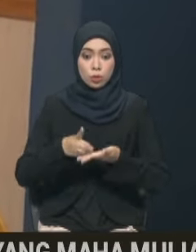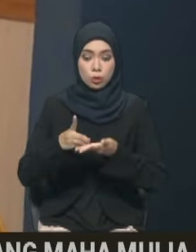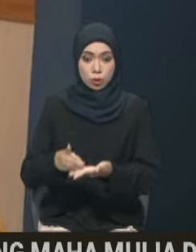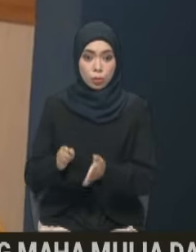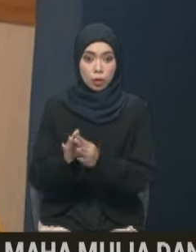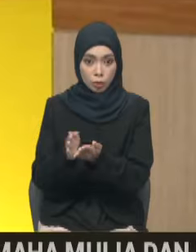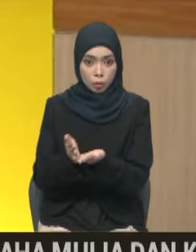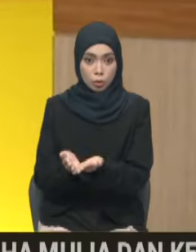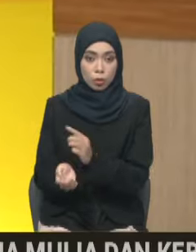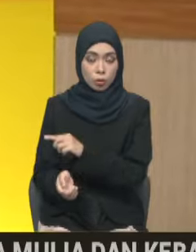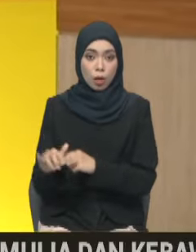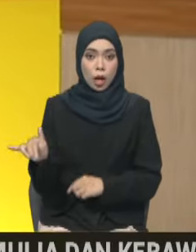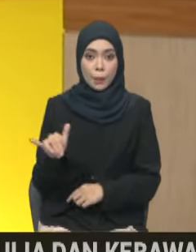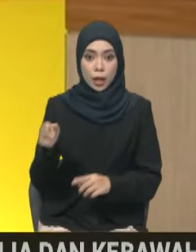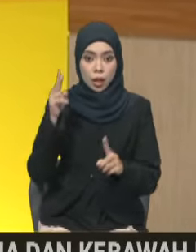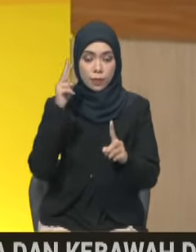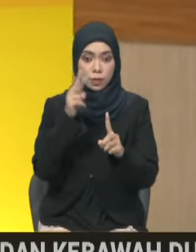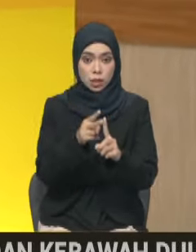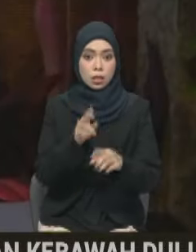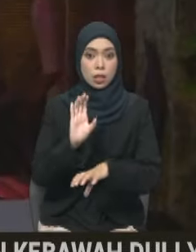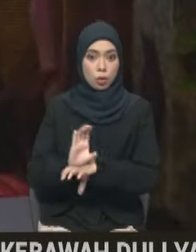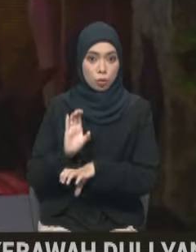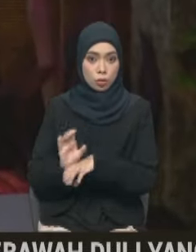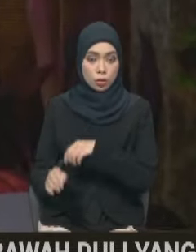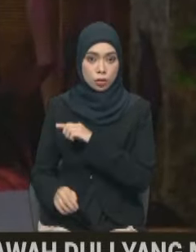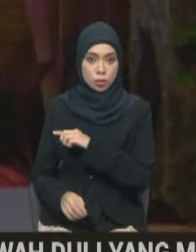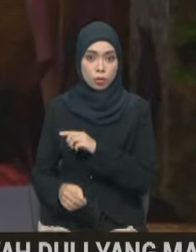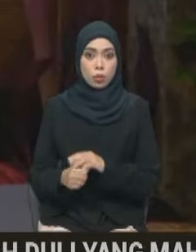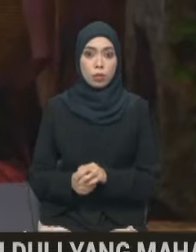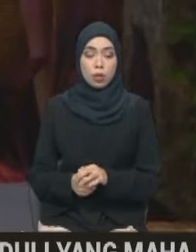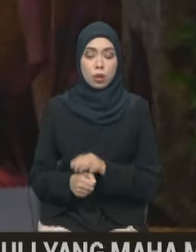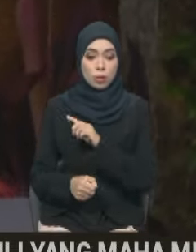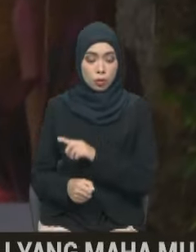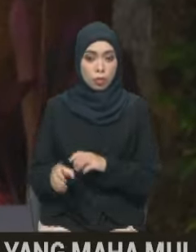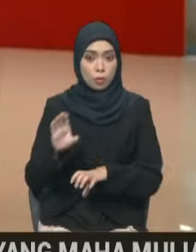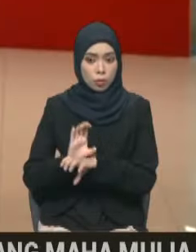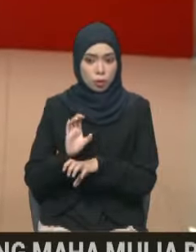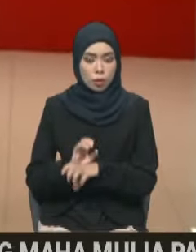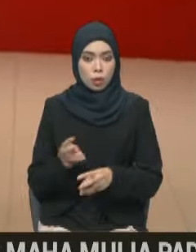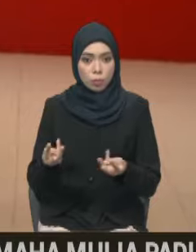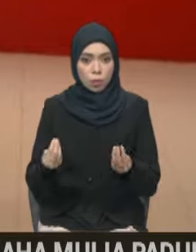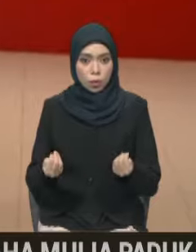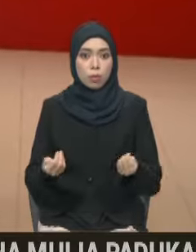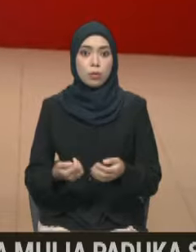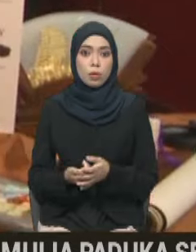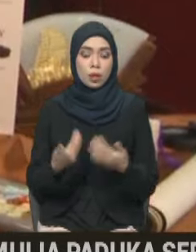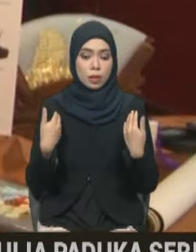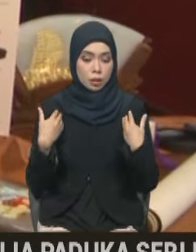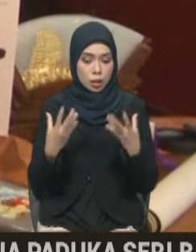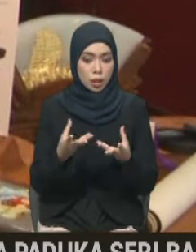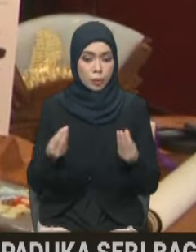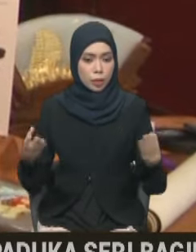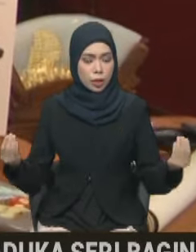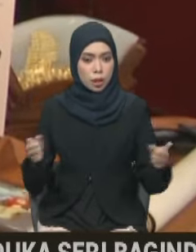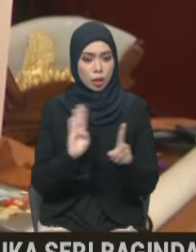itu sejajar dengan visi kolej berkenaan yang menyediakan para pelajarnya dari pelbagai latar belakang dengan